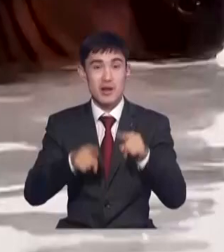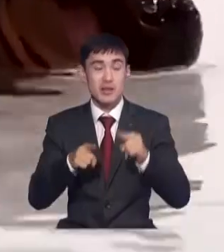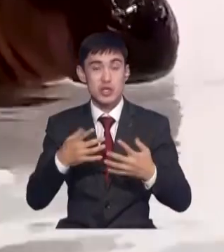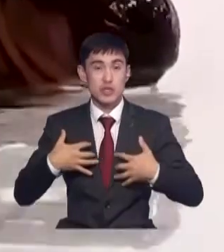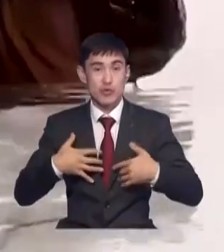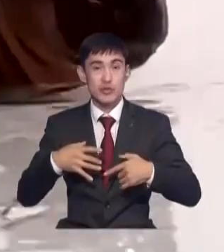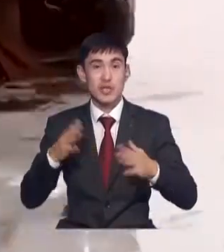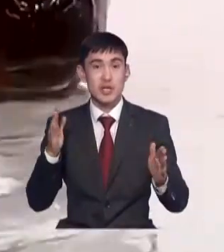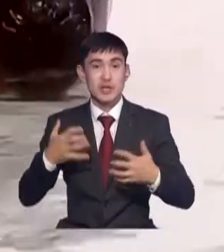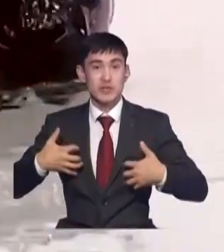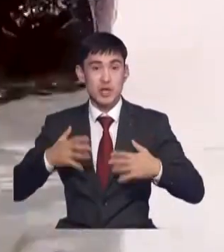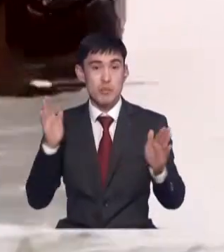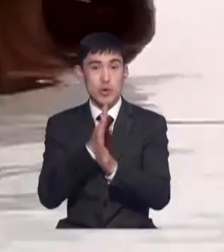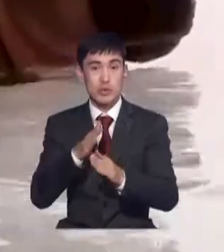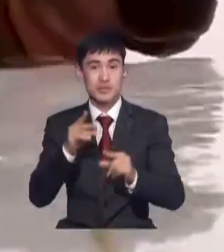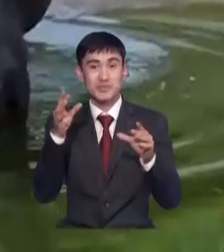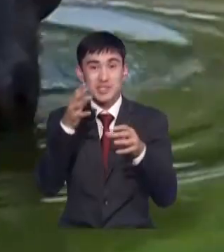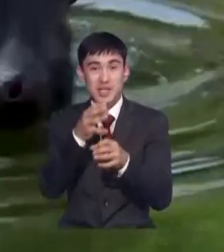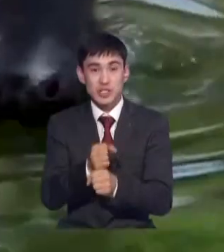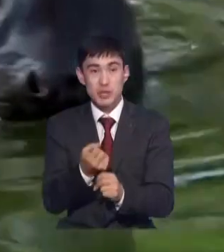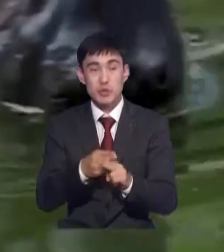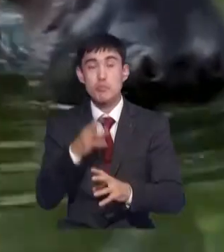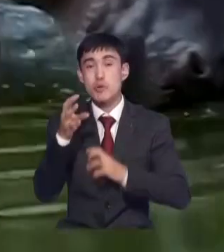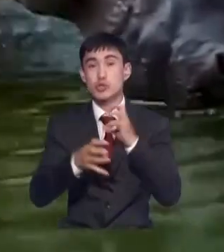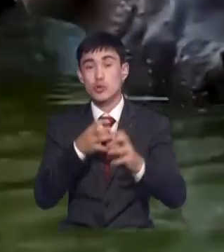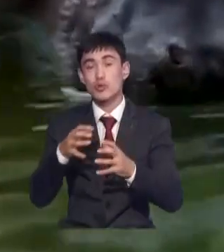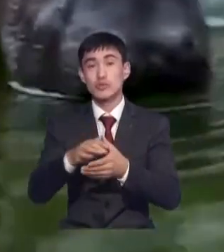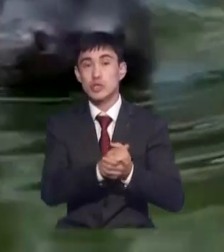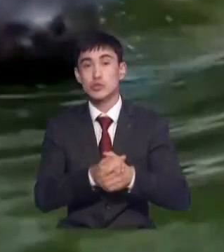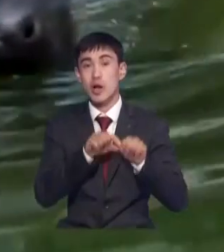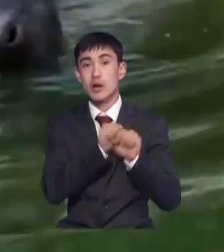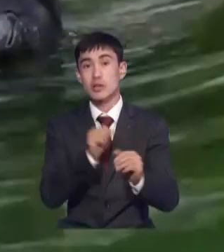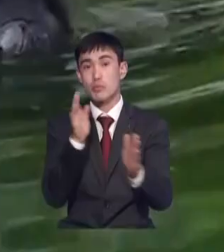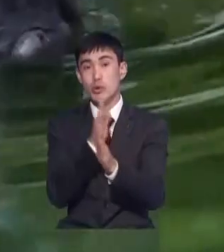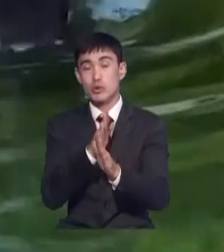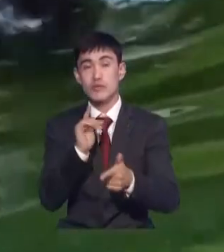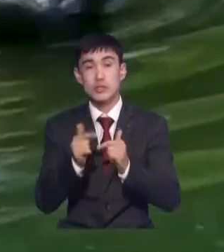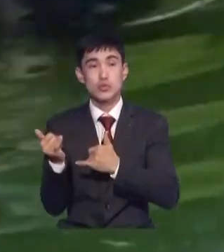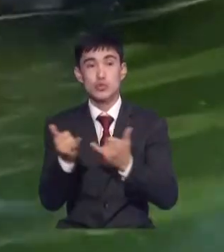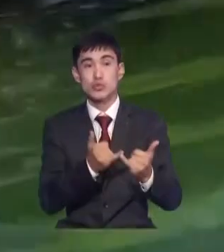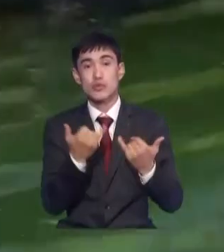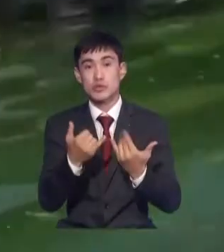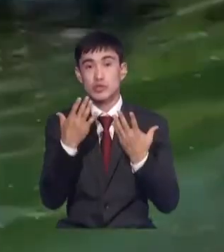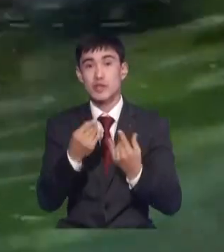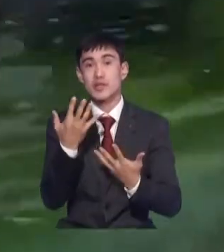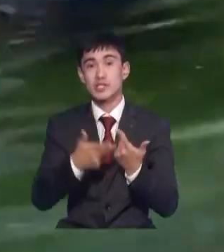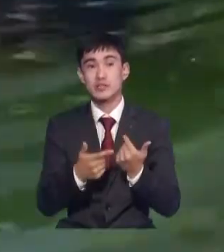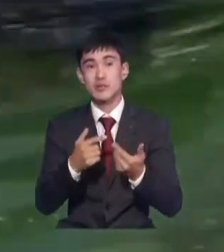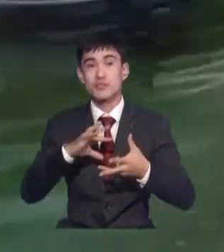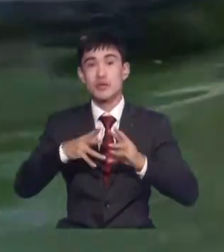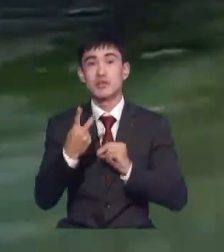природе стремительно сокращается. Согласно данным Международного союза охраны природы, в естественных условиях на сегодня насчитывается